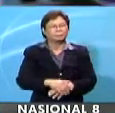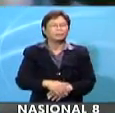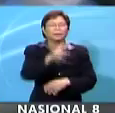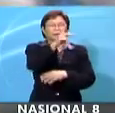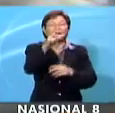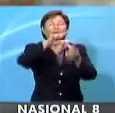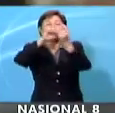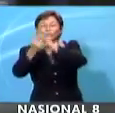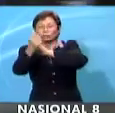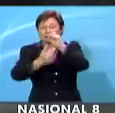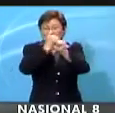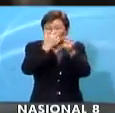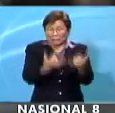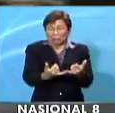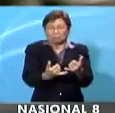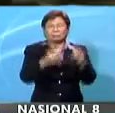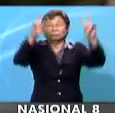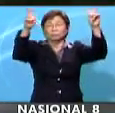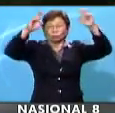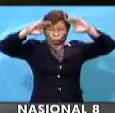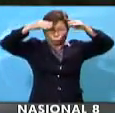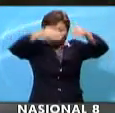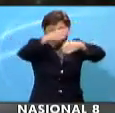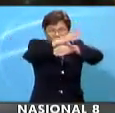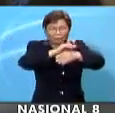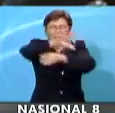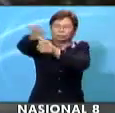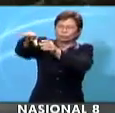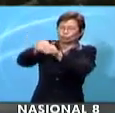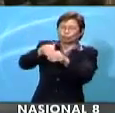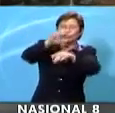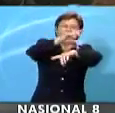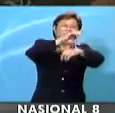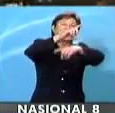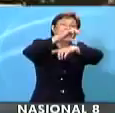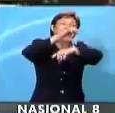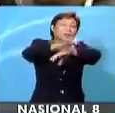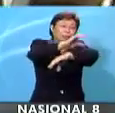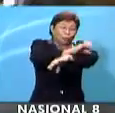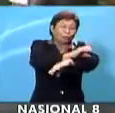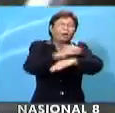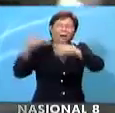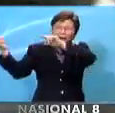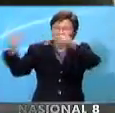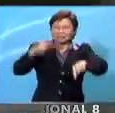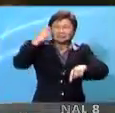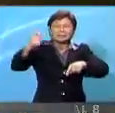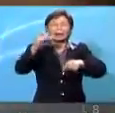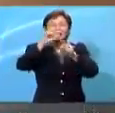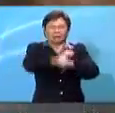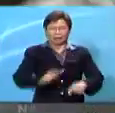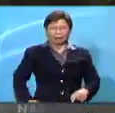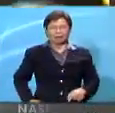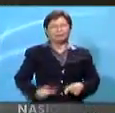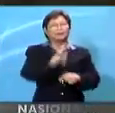KL Converge tahun ini bertemakan Tumpuan dan Keterangkuman Digital. Turut hadir Setiausaha Agong Pertubuhan